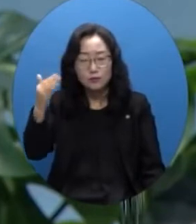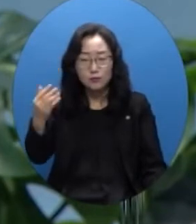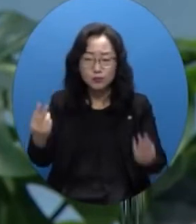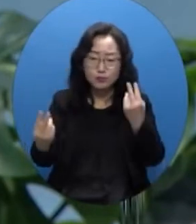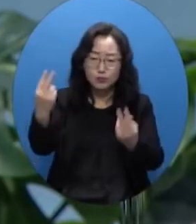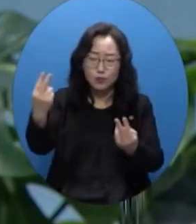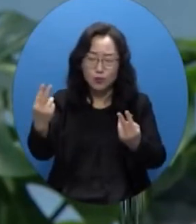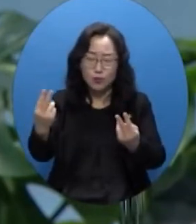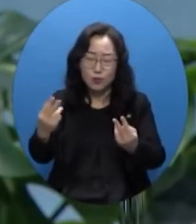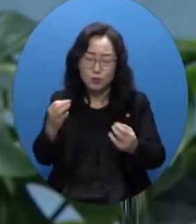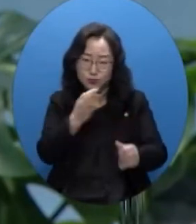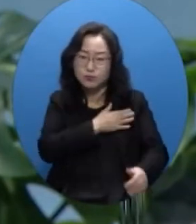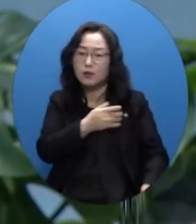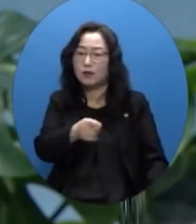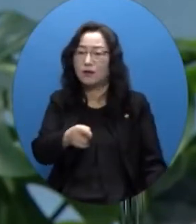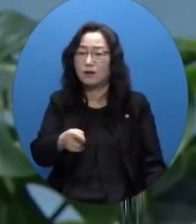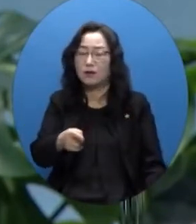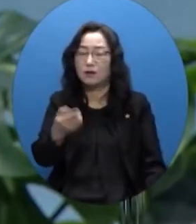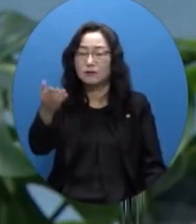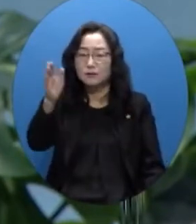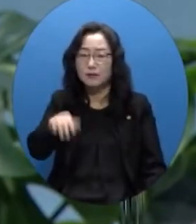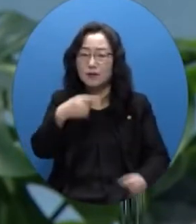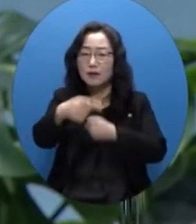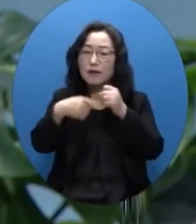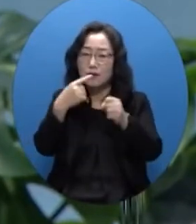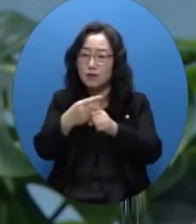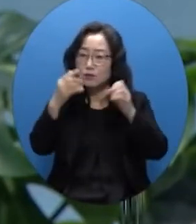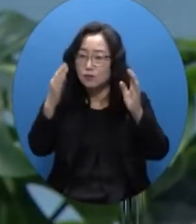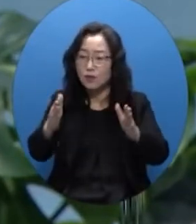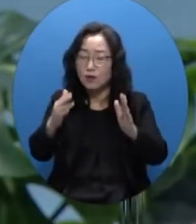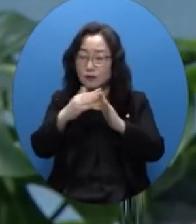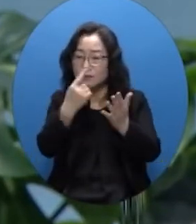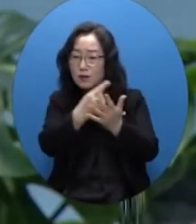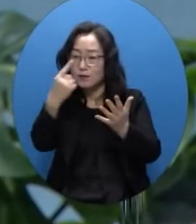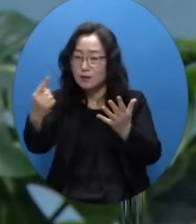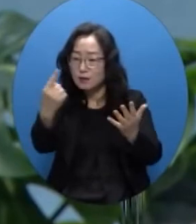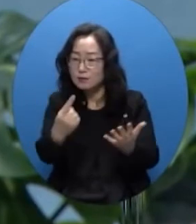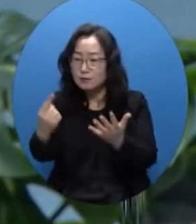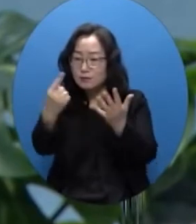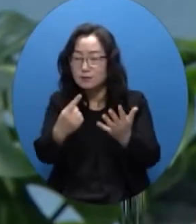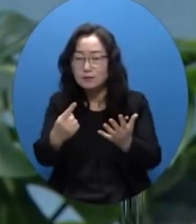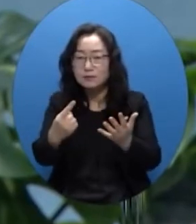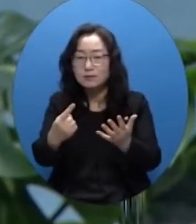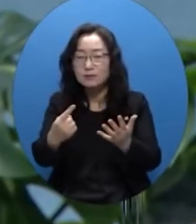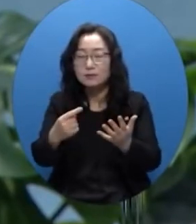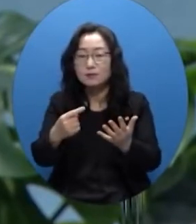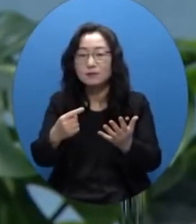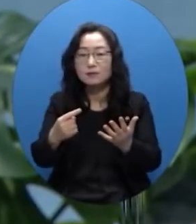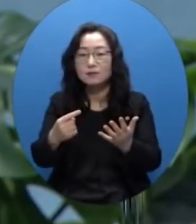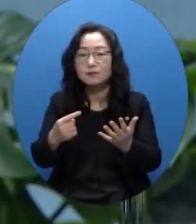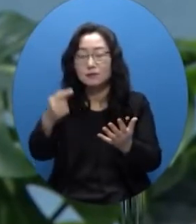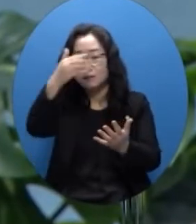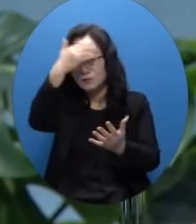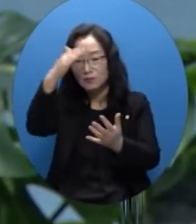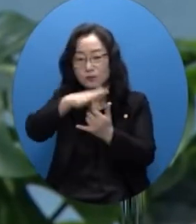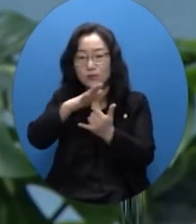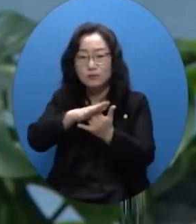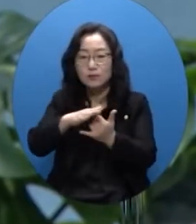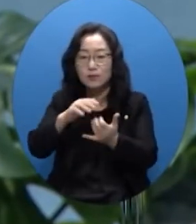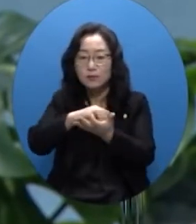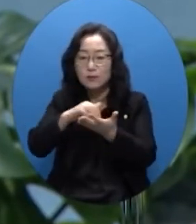요 그런데 일 년에 집을 나가서 떠들어 청소년이 300만